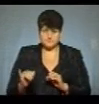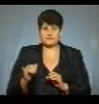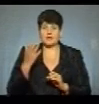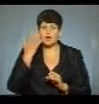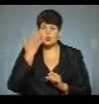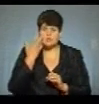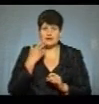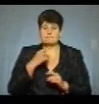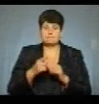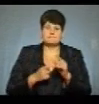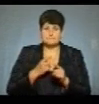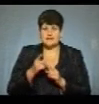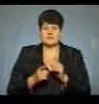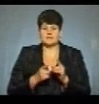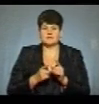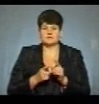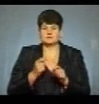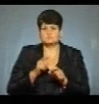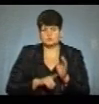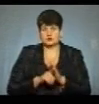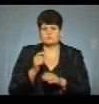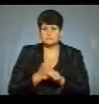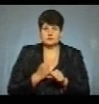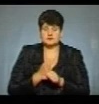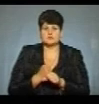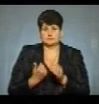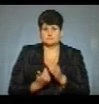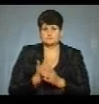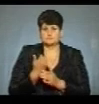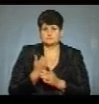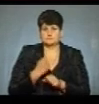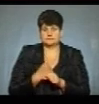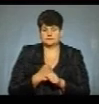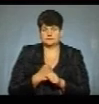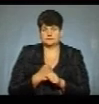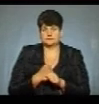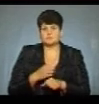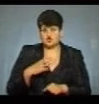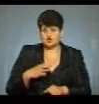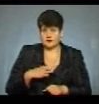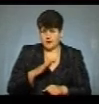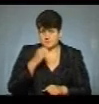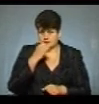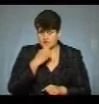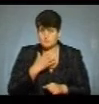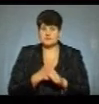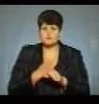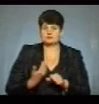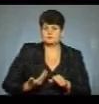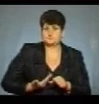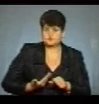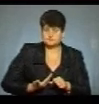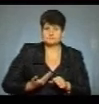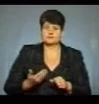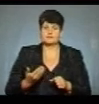коли перезапустимо окремі ці новації. Дякую, чекаємо. Нагадую, що працюємо наживо.